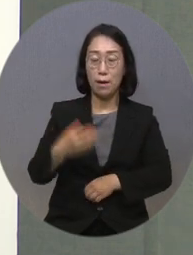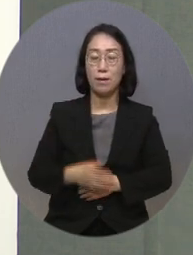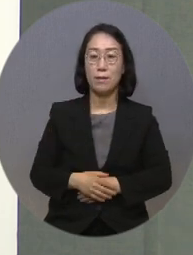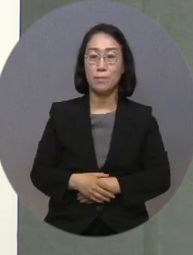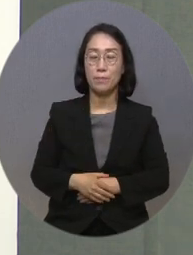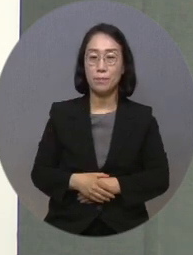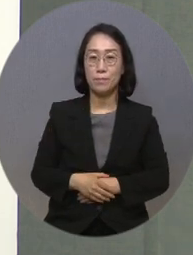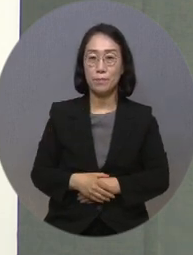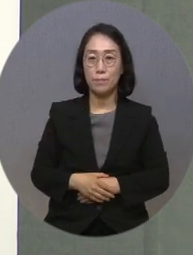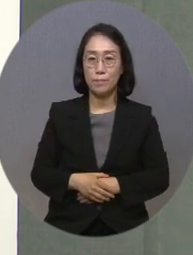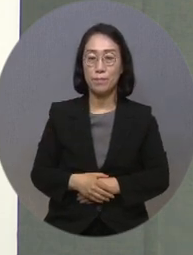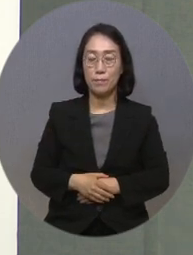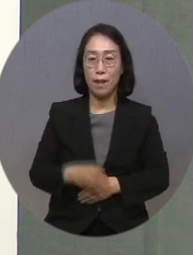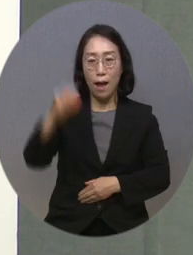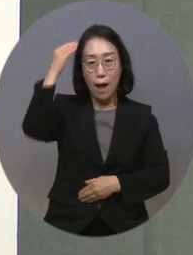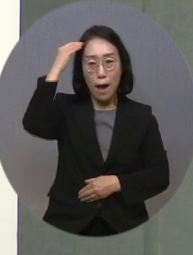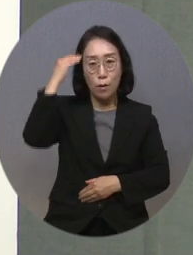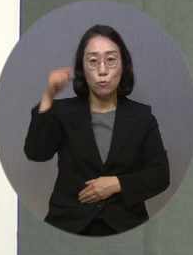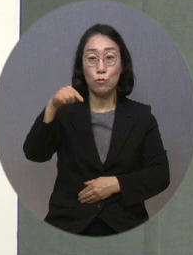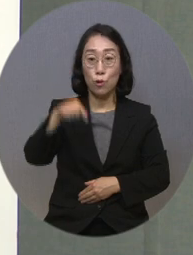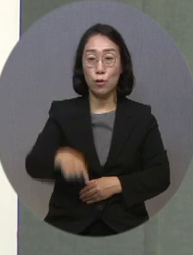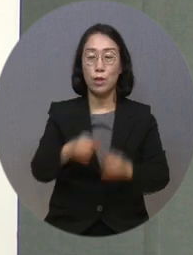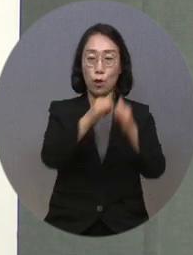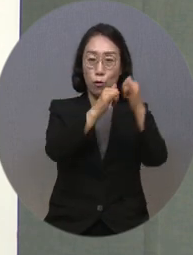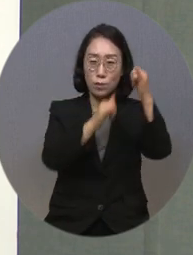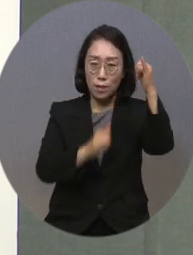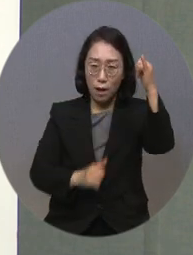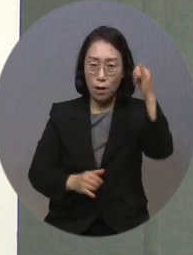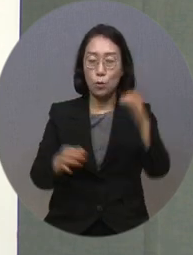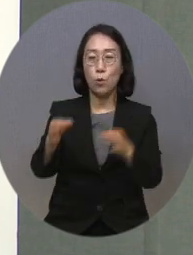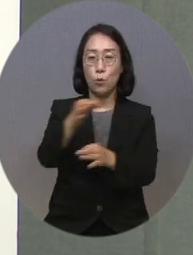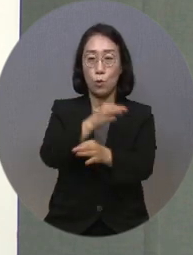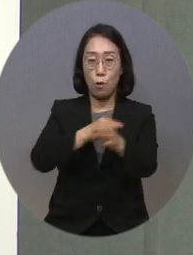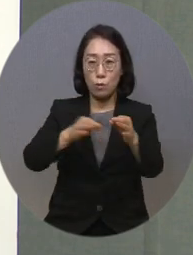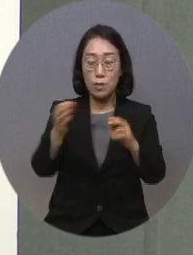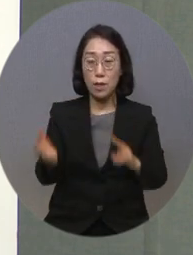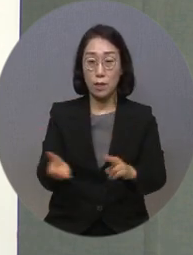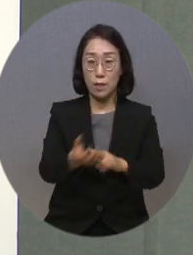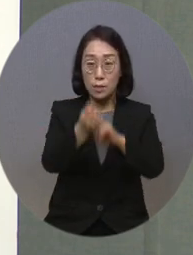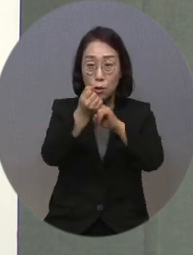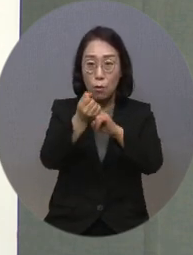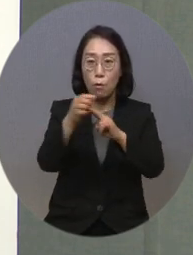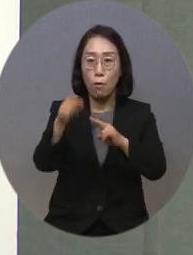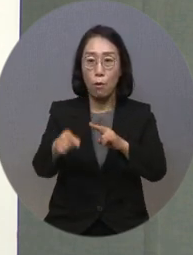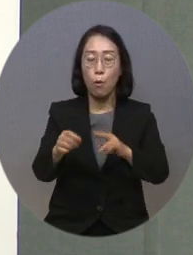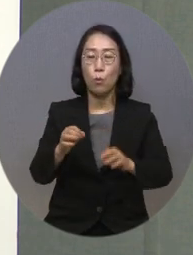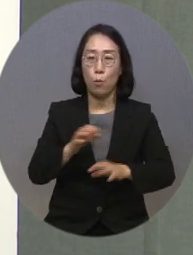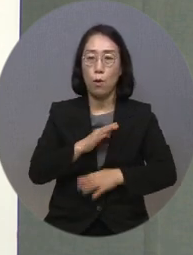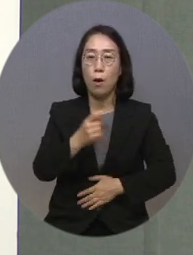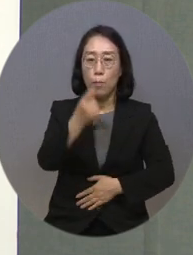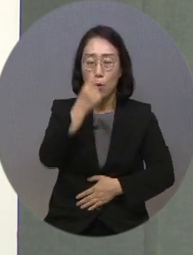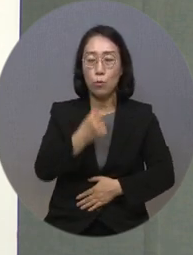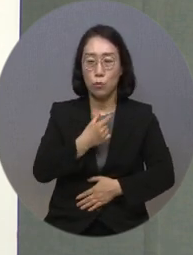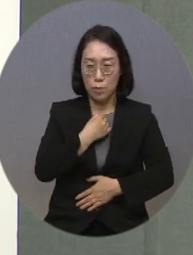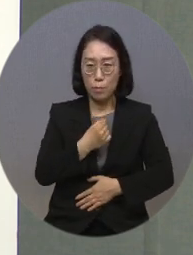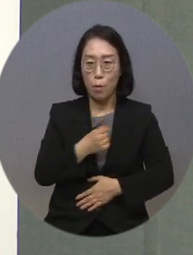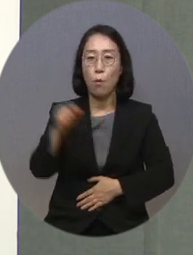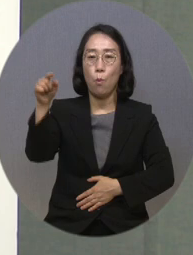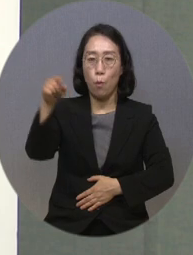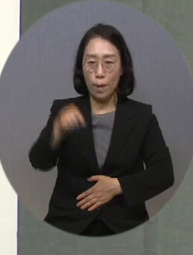말이 한국의 역사와 경제의 기적을 좀 배우고 싶어서